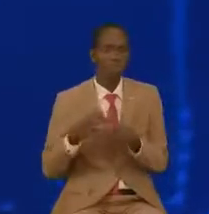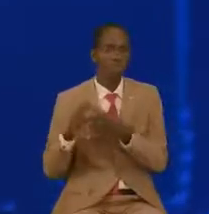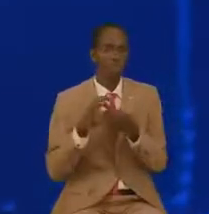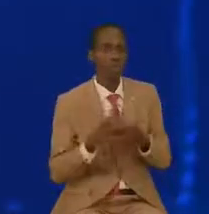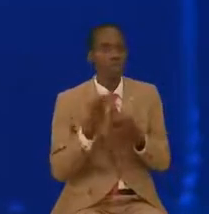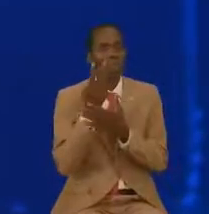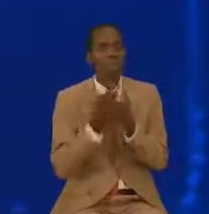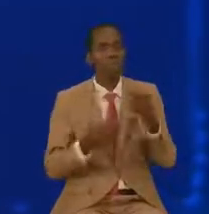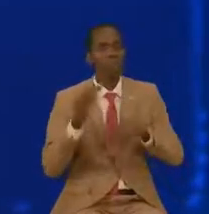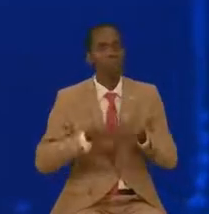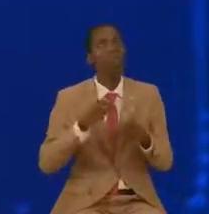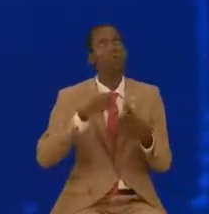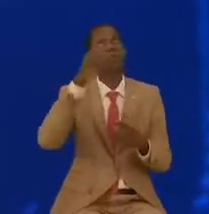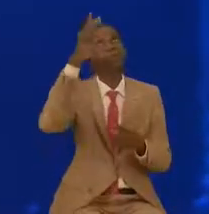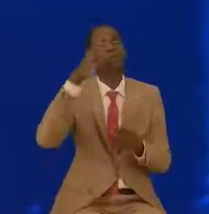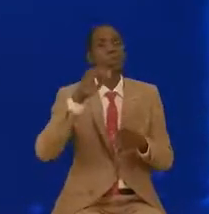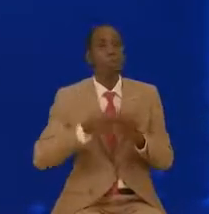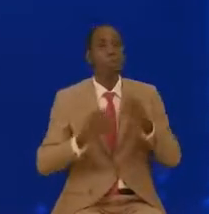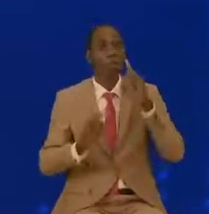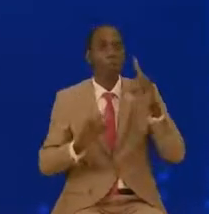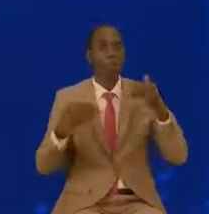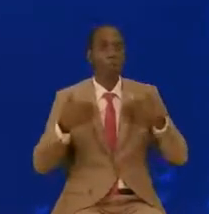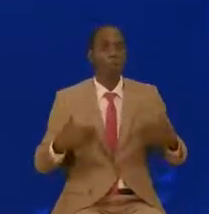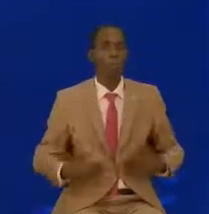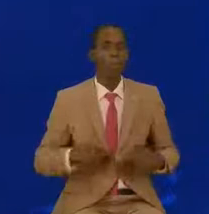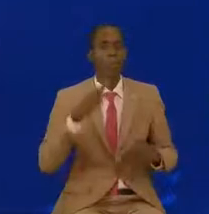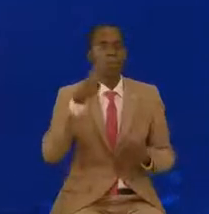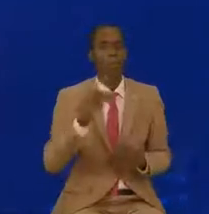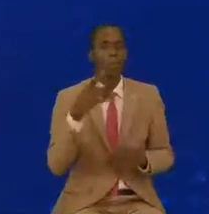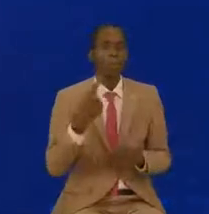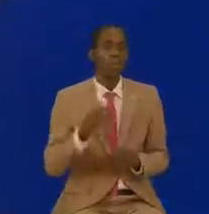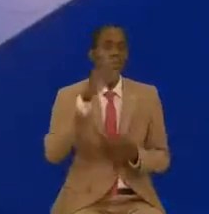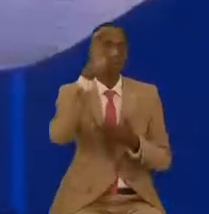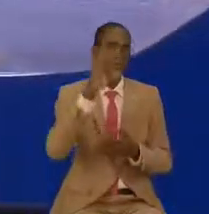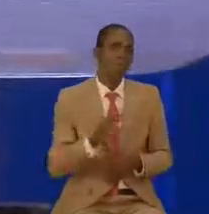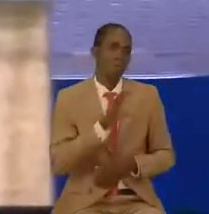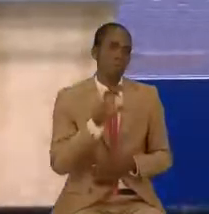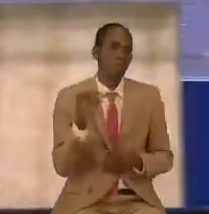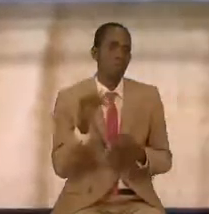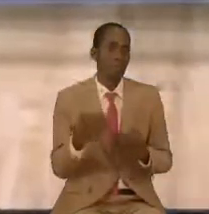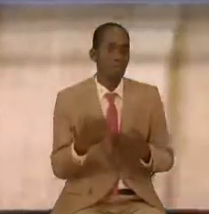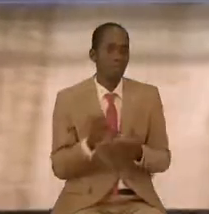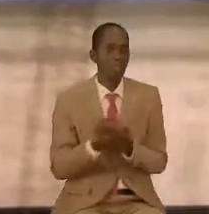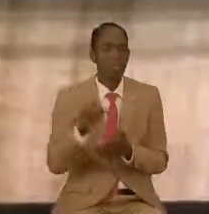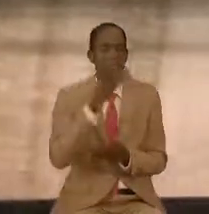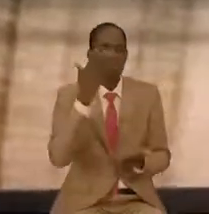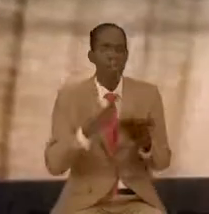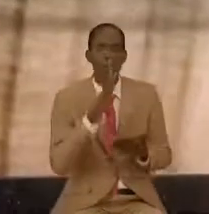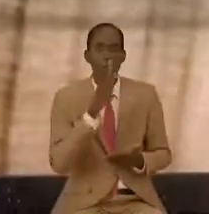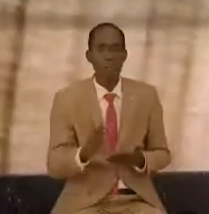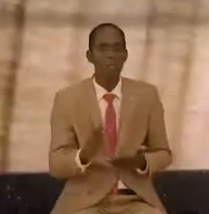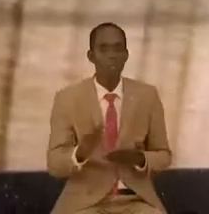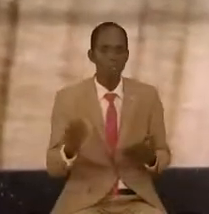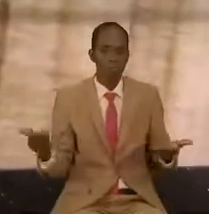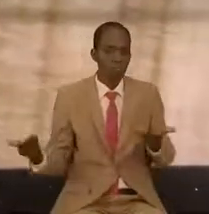et l'autre, en un seul corps, avec Dieu par la croix, en détruisant